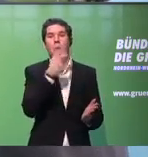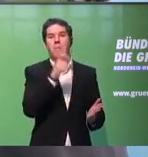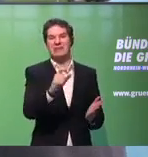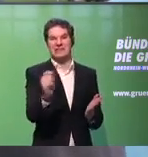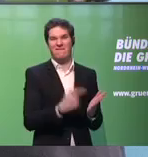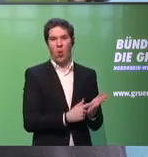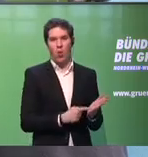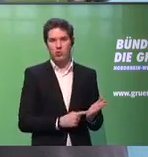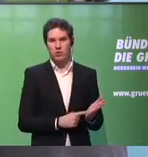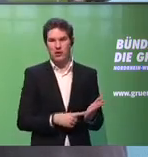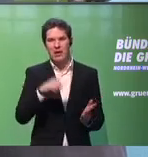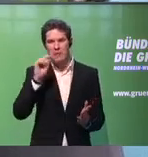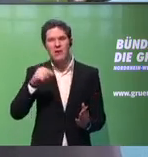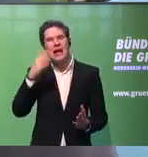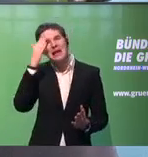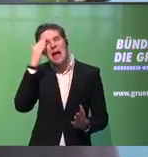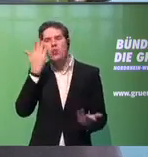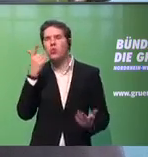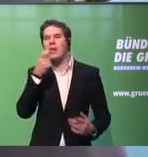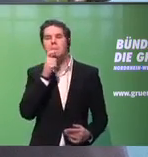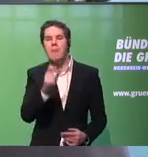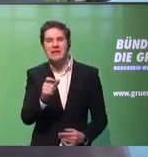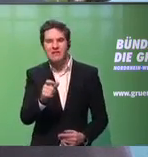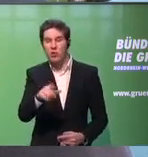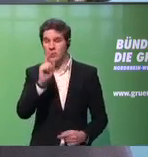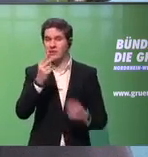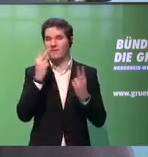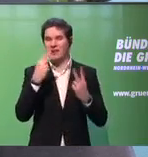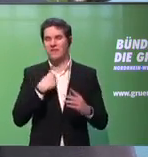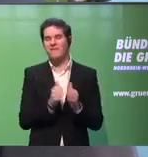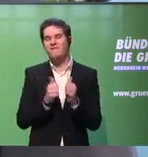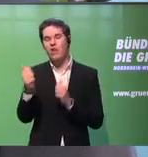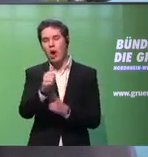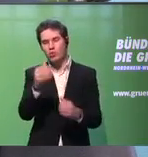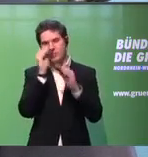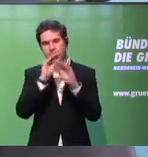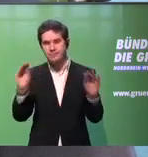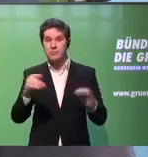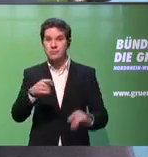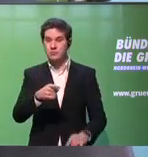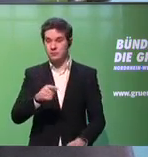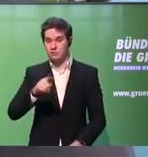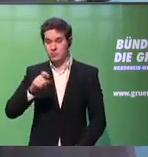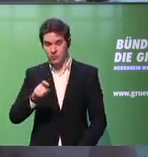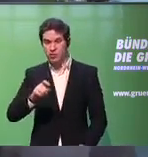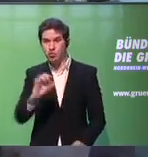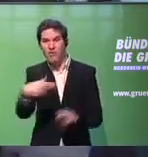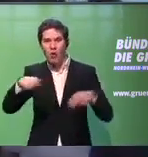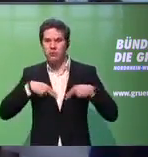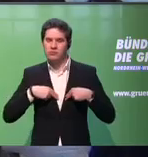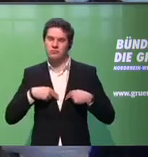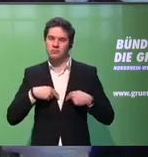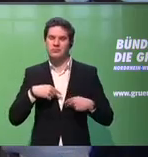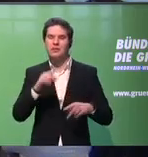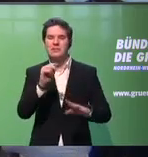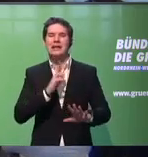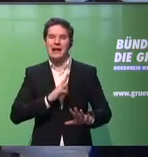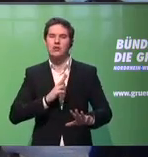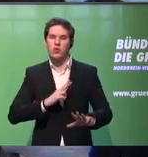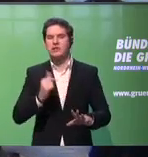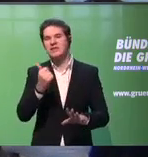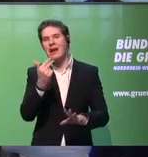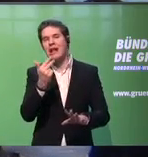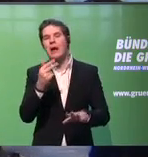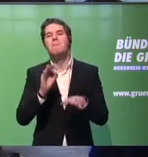dieser Kennung und mit diesem Passwort, ich sage direkt dazu, ihr müsst vielleicht so 2-3 Minuten Geduld haben und nicht sofort, wenn die erste E-Mail nicht sofort kommt,